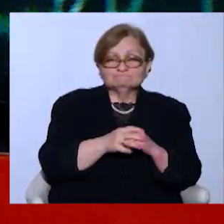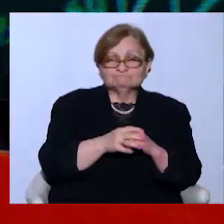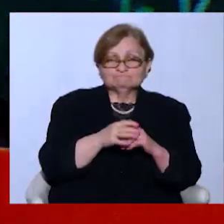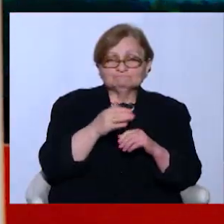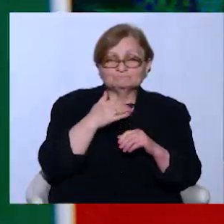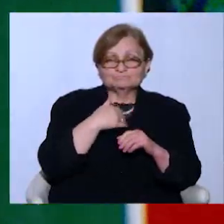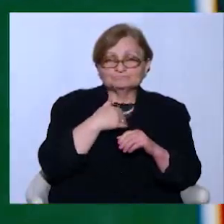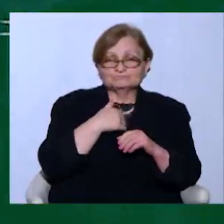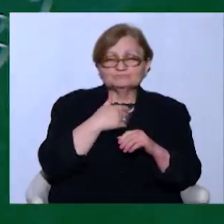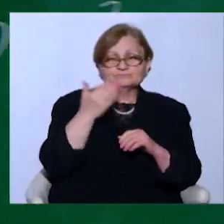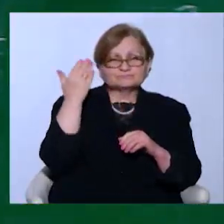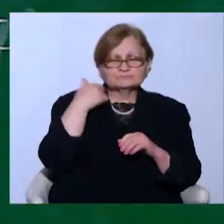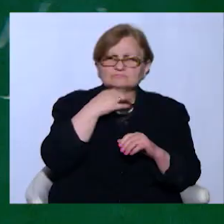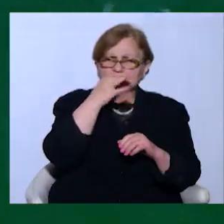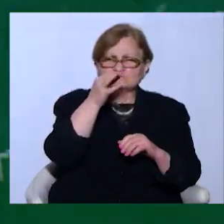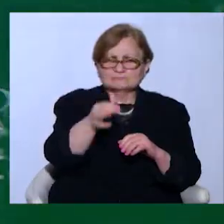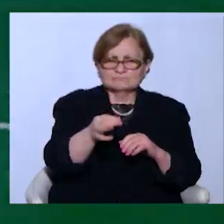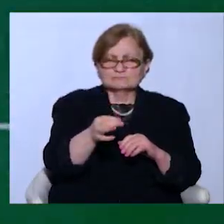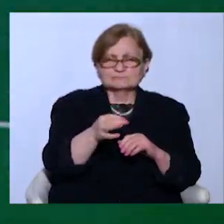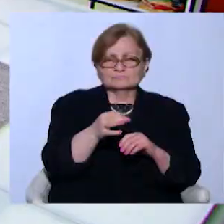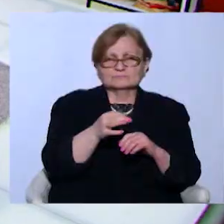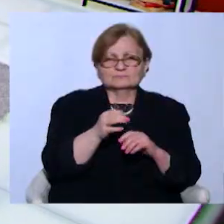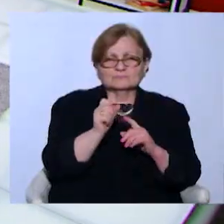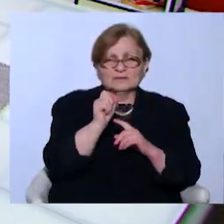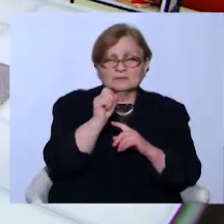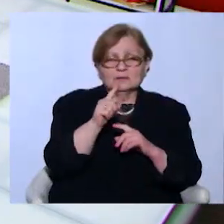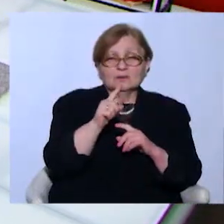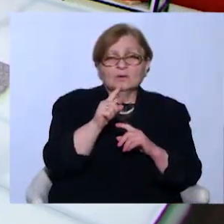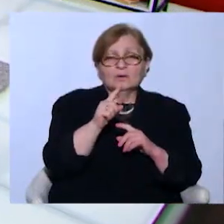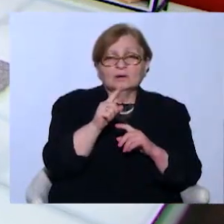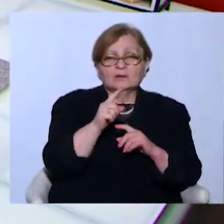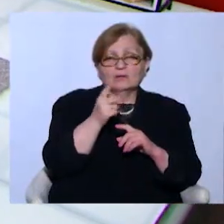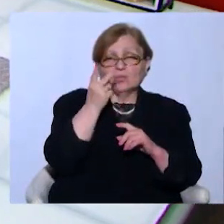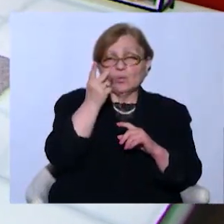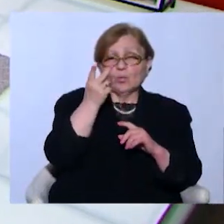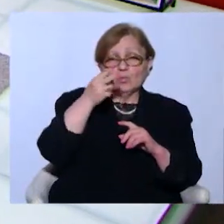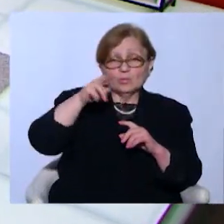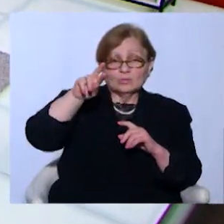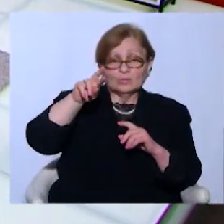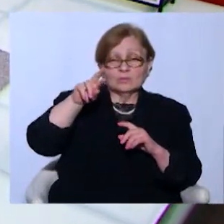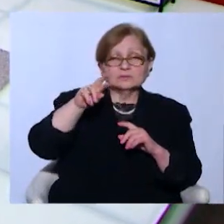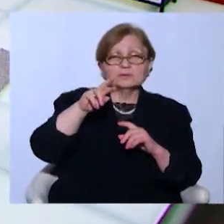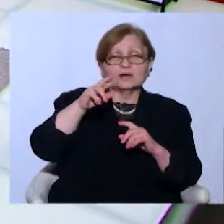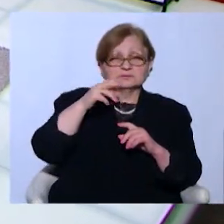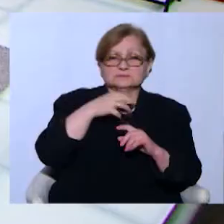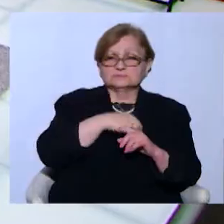გითხარით მე წინა გაკვეთილზე, თუ არ ცდებით თქვენი მეთერთმეტე კლასელები, რომ ორი ხარისხის ცოდნა არის საკმაოდ